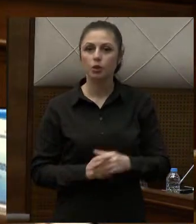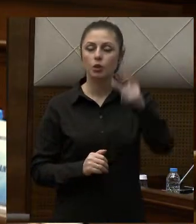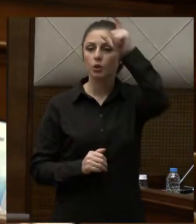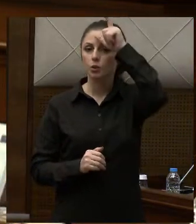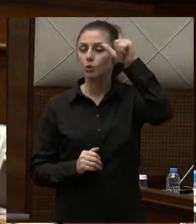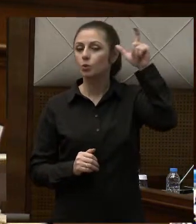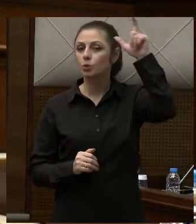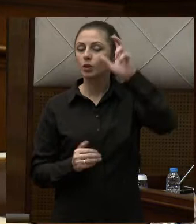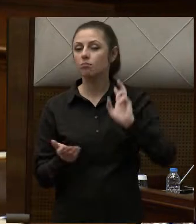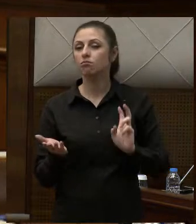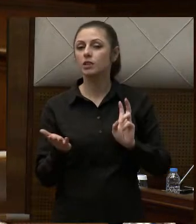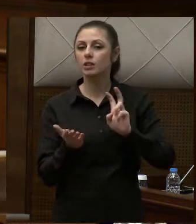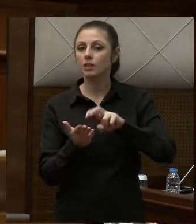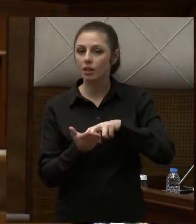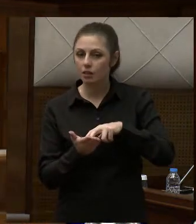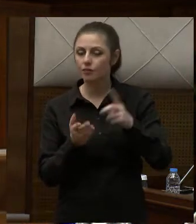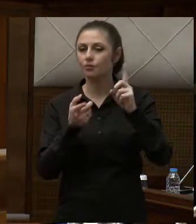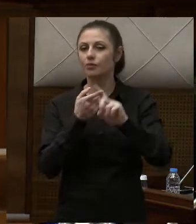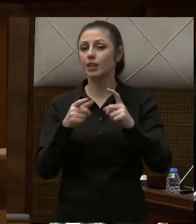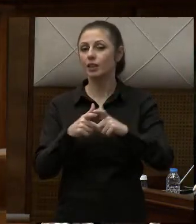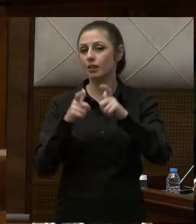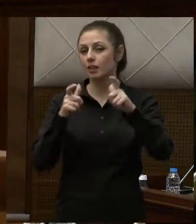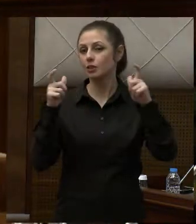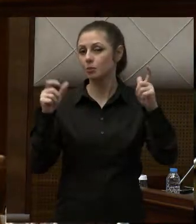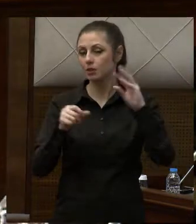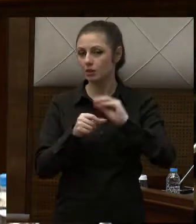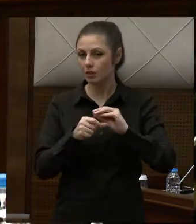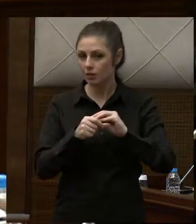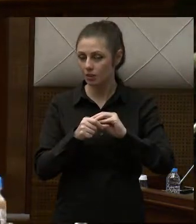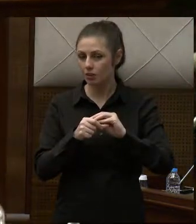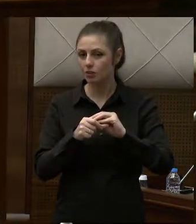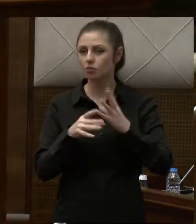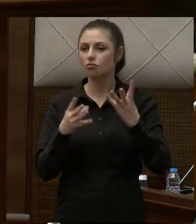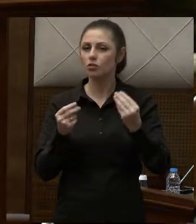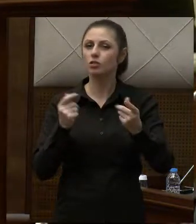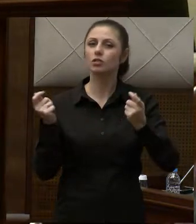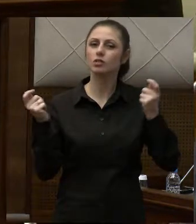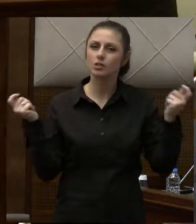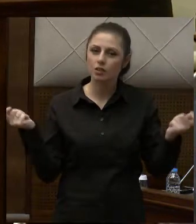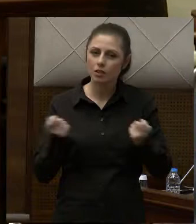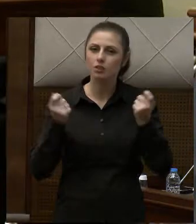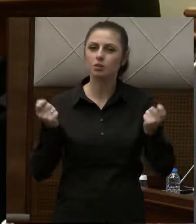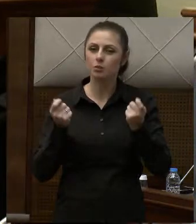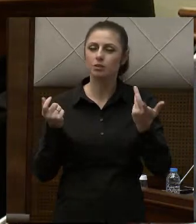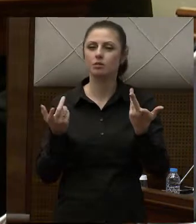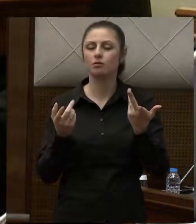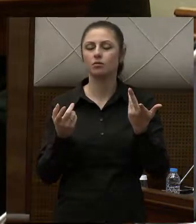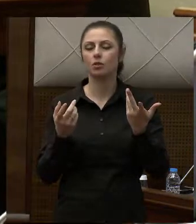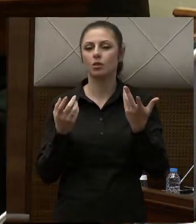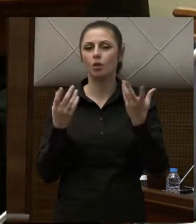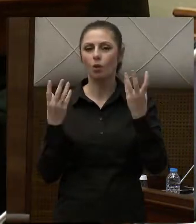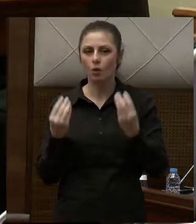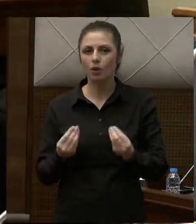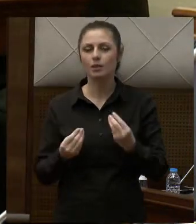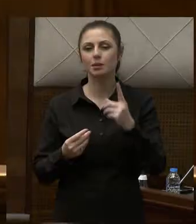Türkiye'nin kalkınması, gelişmesi için her türlü çabanın gösterildiği bir yıl olmasını